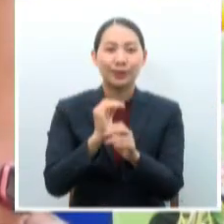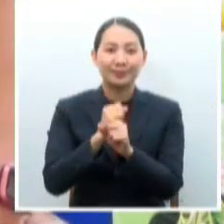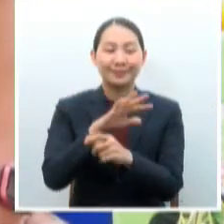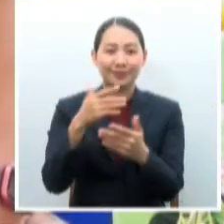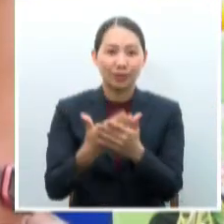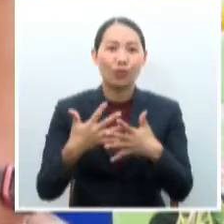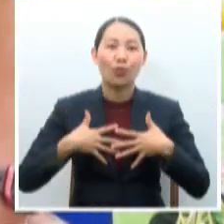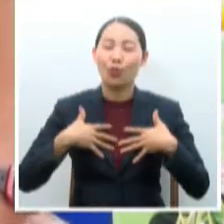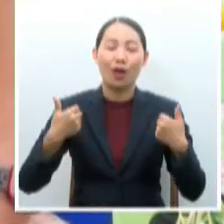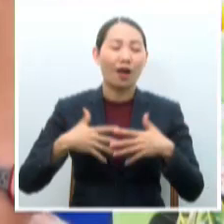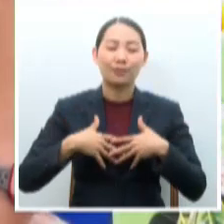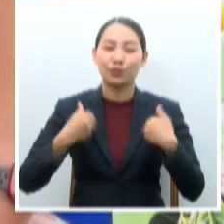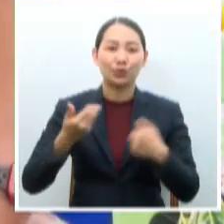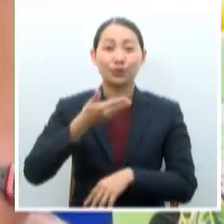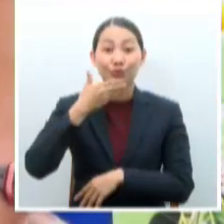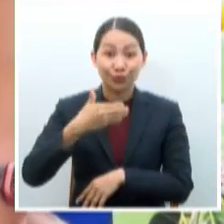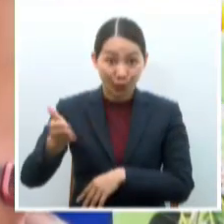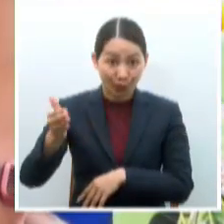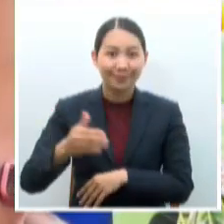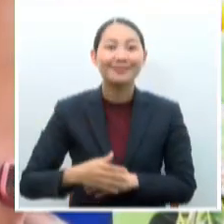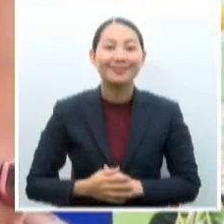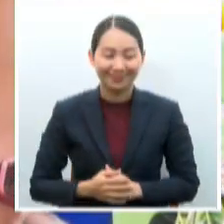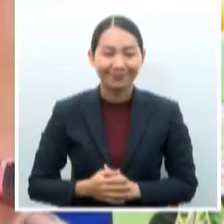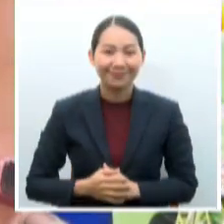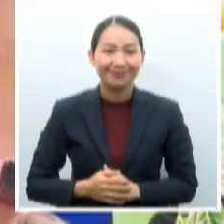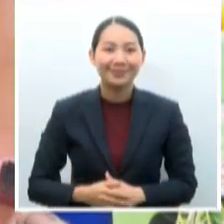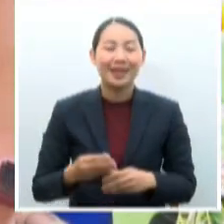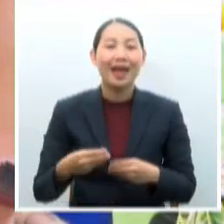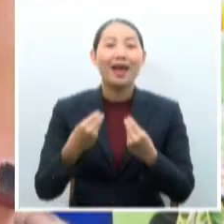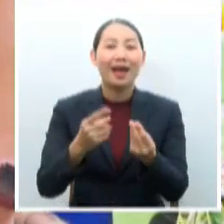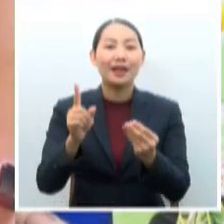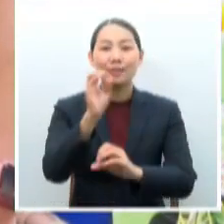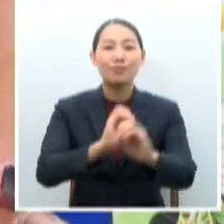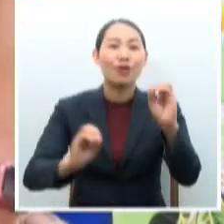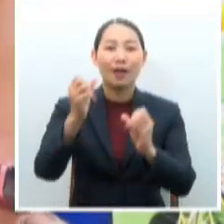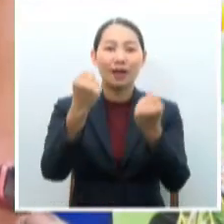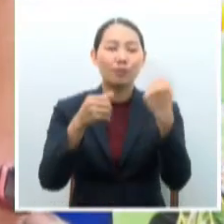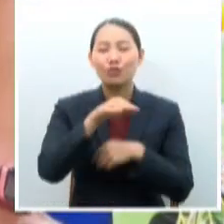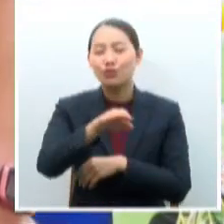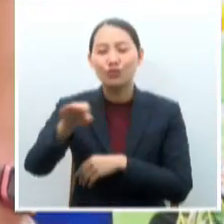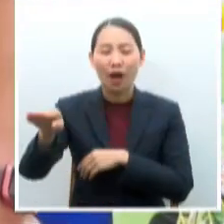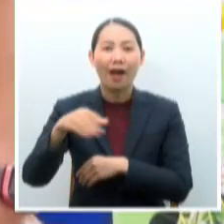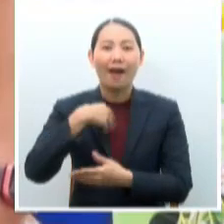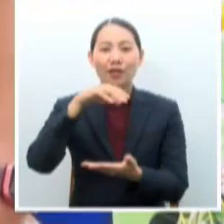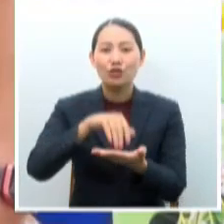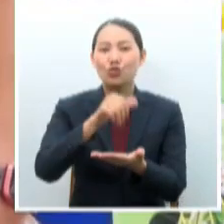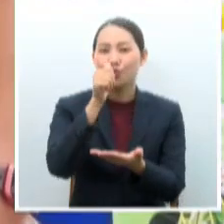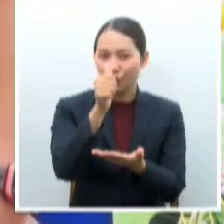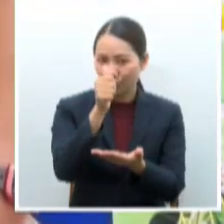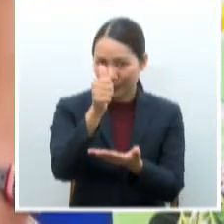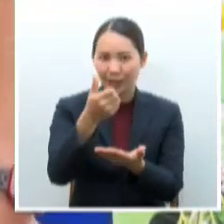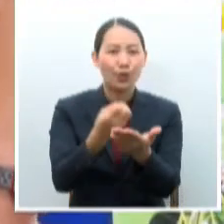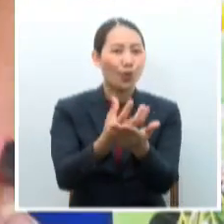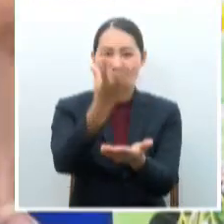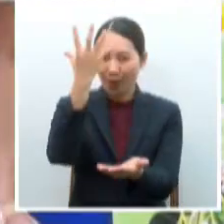ใหม่ไทยครับก็ขอให้เดินทางปลอดภัยนะครับไปที่ไหนก็ให้มีแต่โชคลาภนะครับแล้วก็ร่ำรวยทุกคน